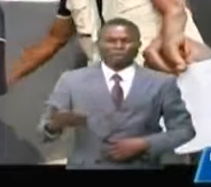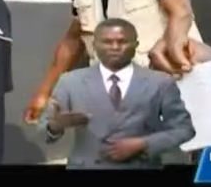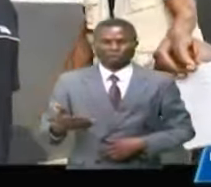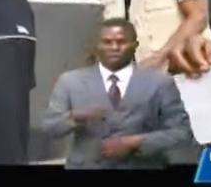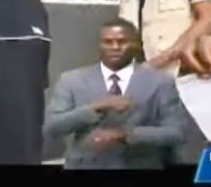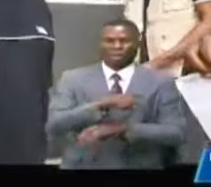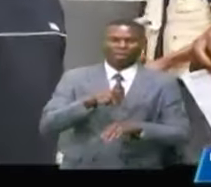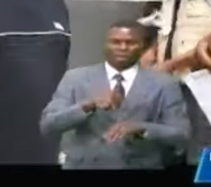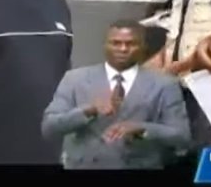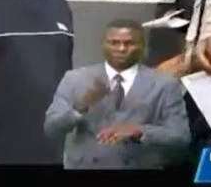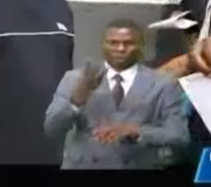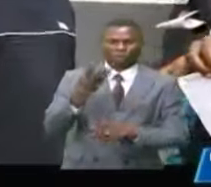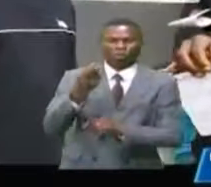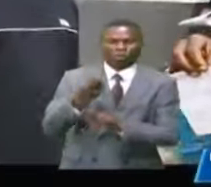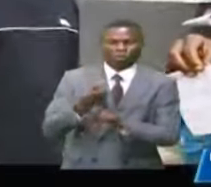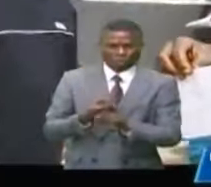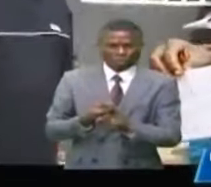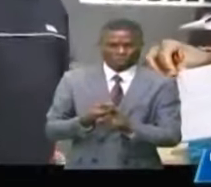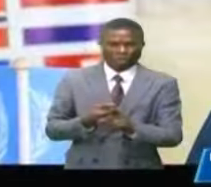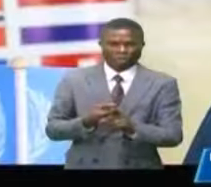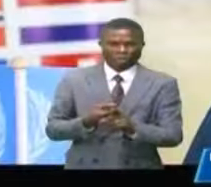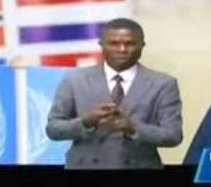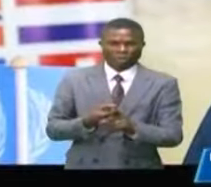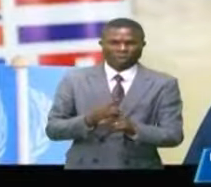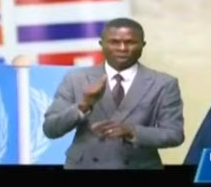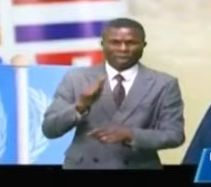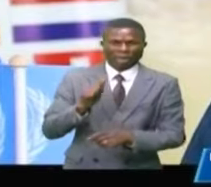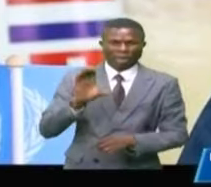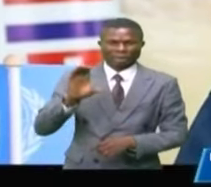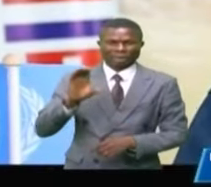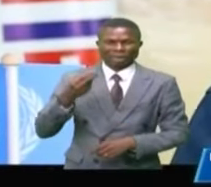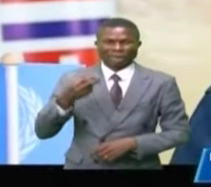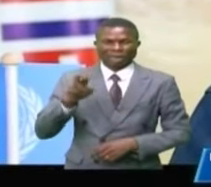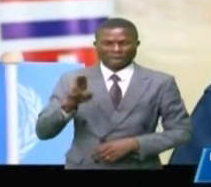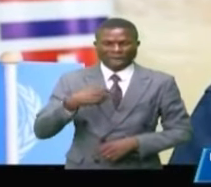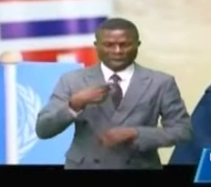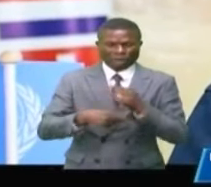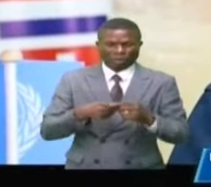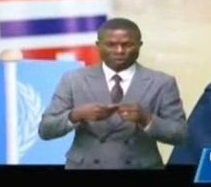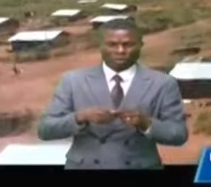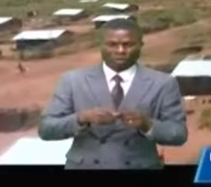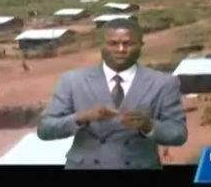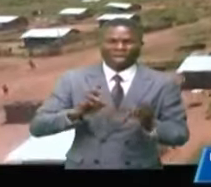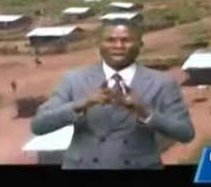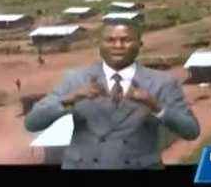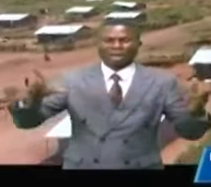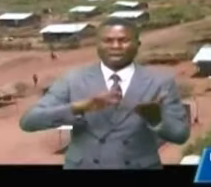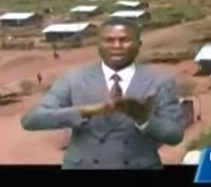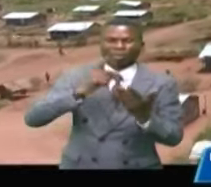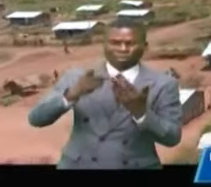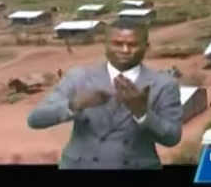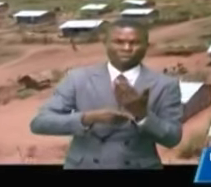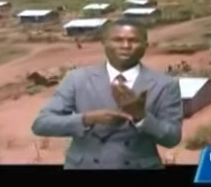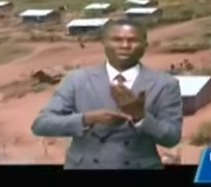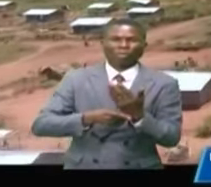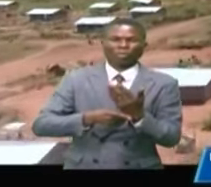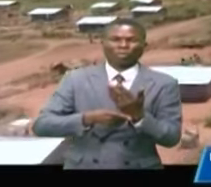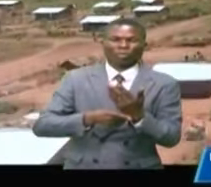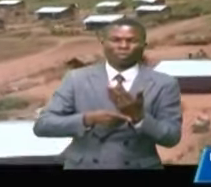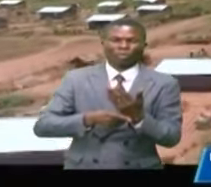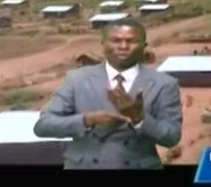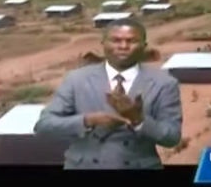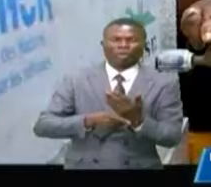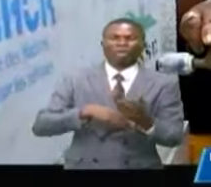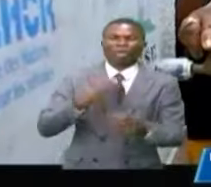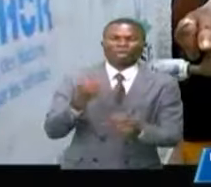période de 3 mois. Le HCR a lancé un vaste programme de villagisation.